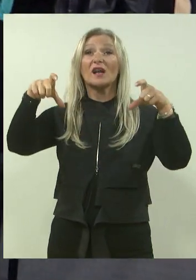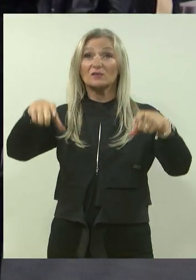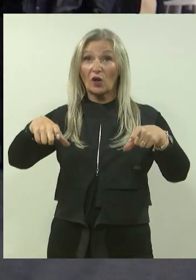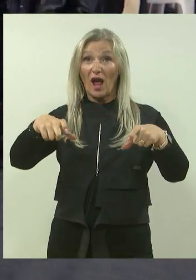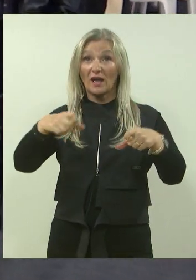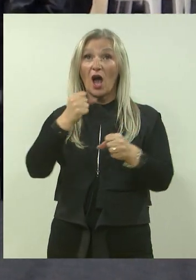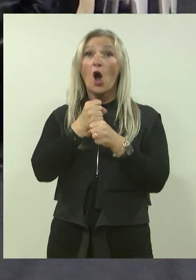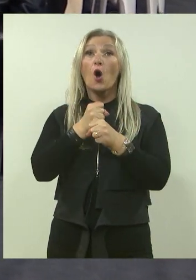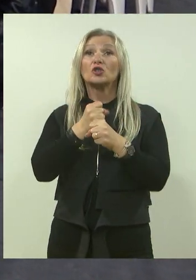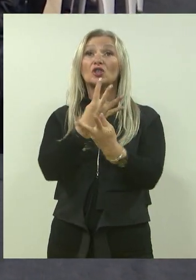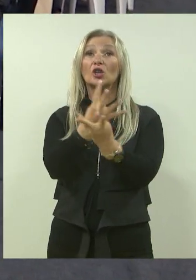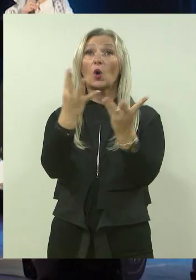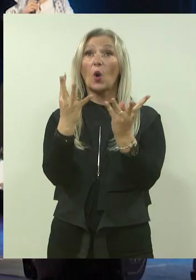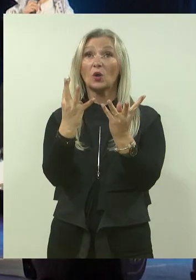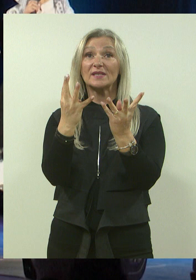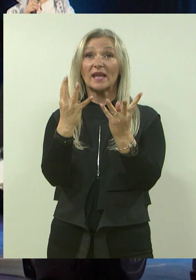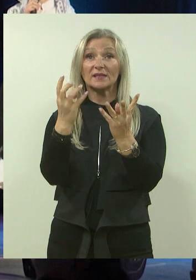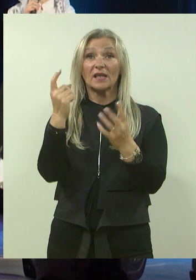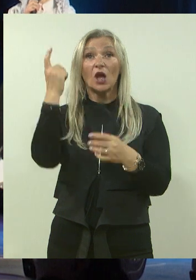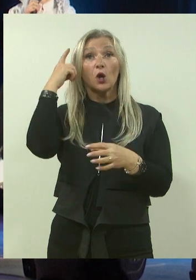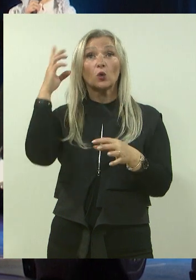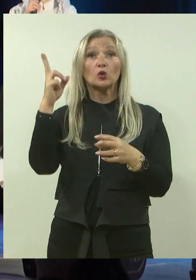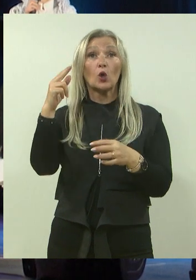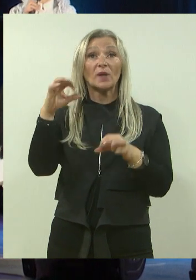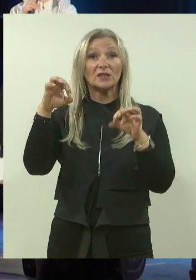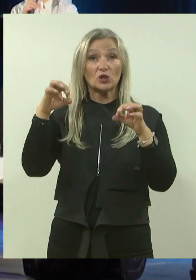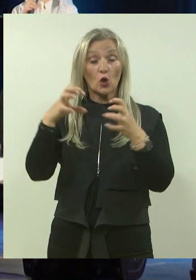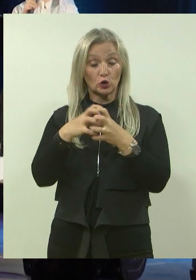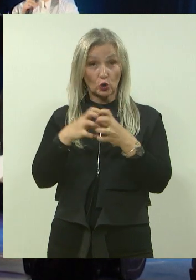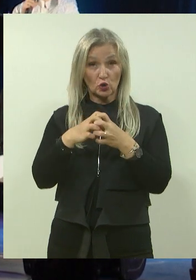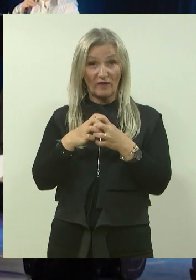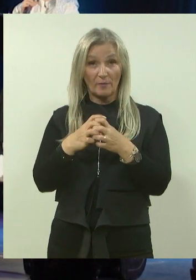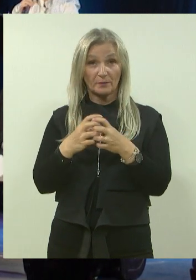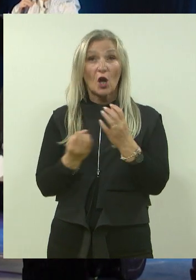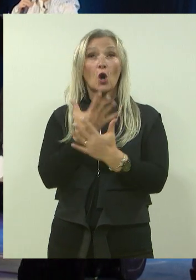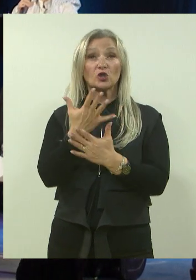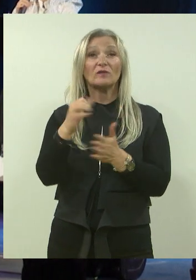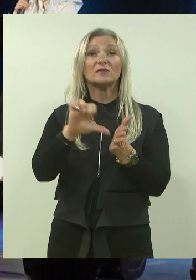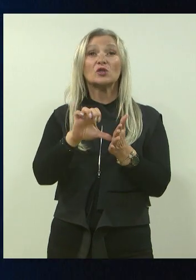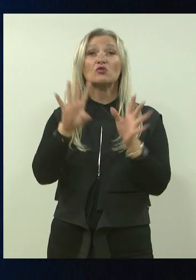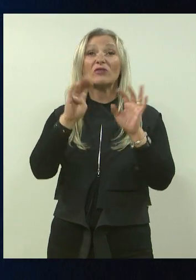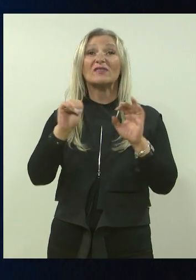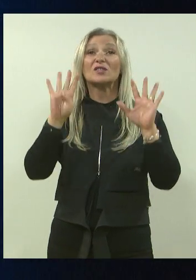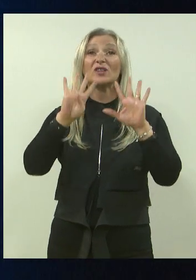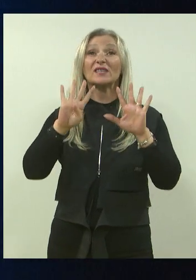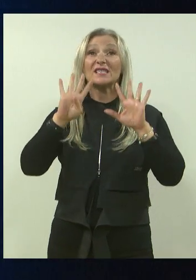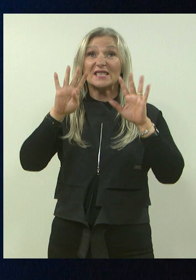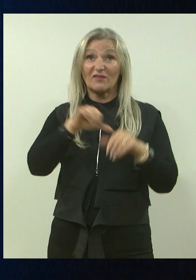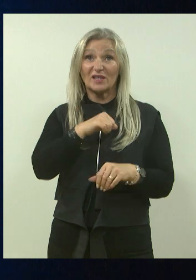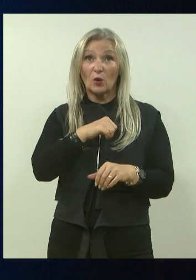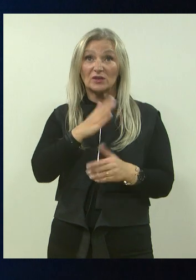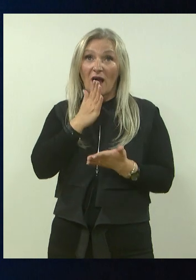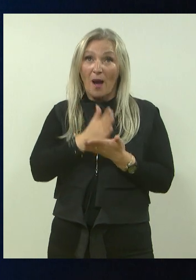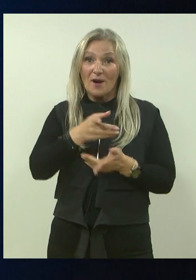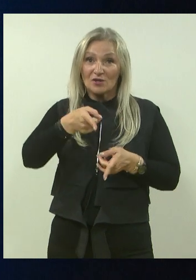cjelovečernji koncert Kuda Mak Trnovec. Društvo je osnovano 1999. godine, a svoj prvi nastup imali su upravo na